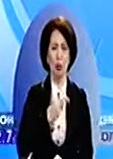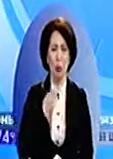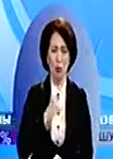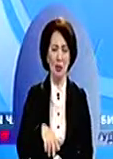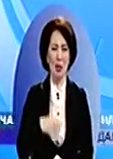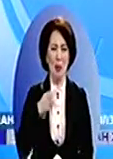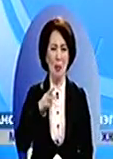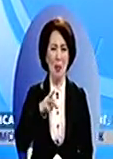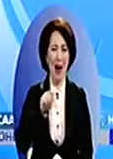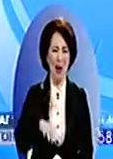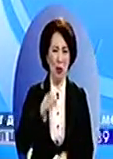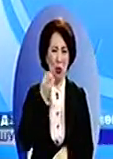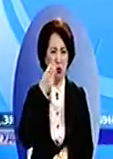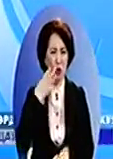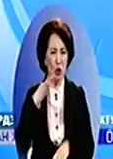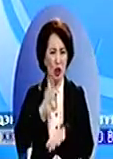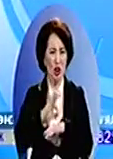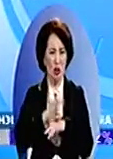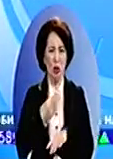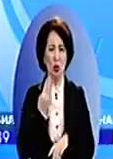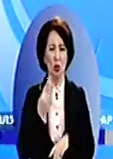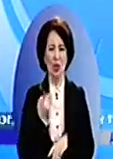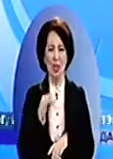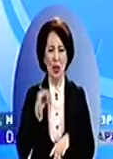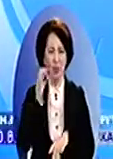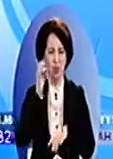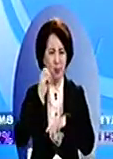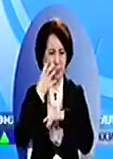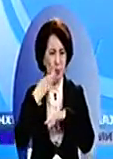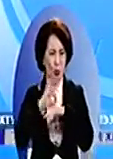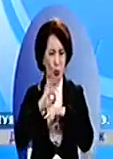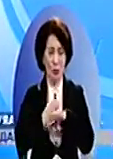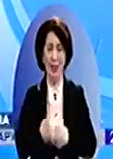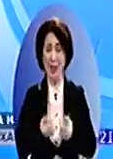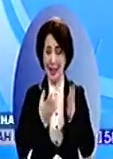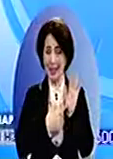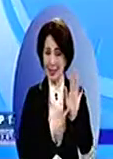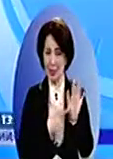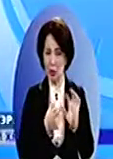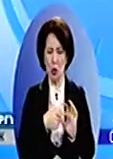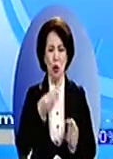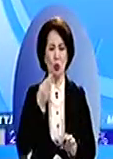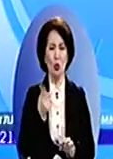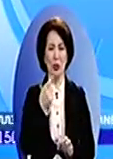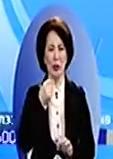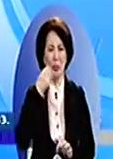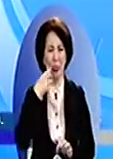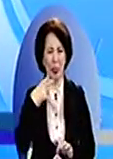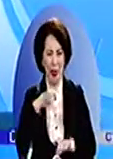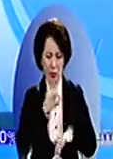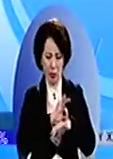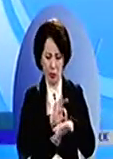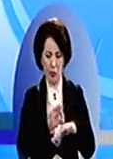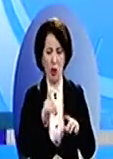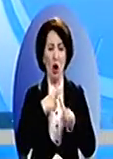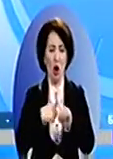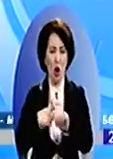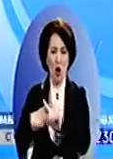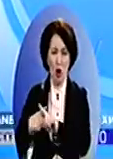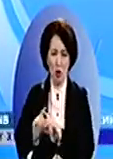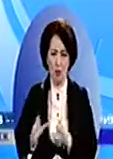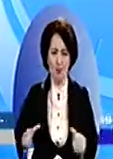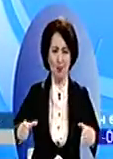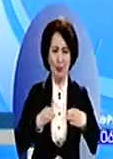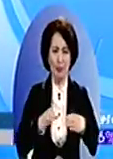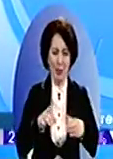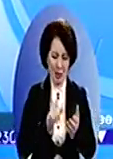салдварт шүлхий өвчин гарсантай холбогдуулан нийслэлийн онцгой комисс өнөөдөр хуралдсан байна. Шүлхийн голомт бүхий газарт Хорио Цээрийн Дэглэм хэрэгжиж шаардлагатай бүх арга